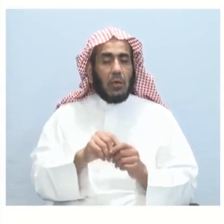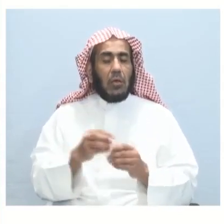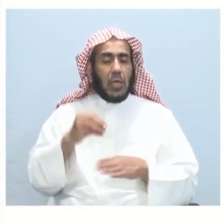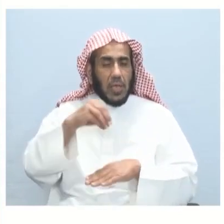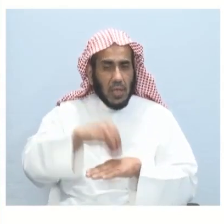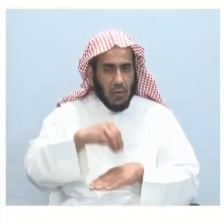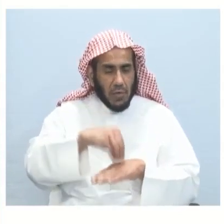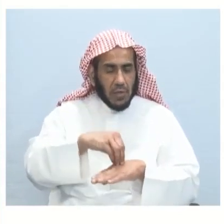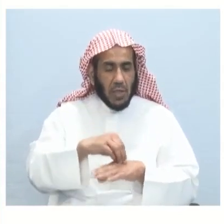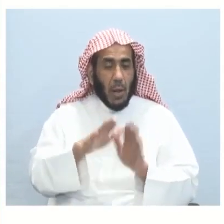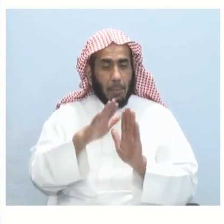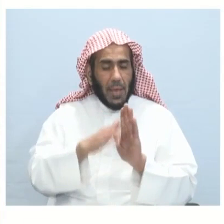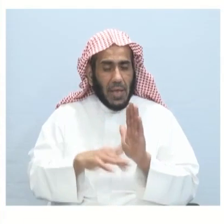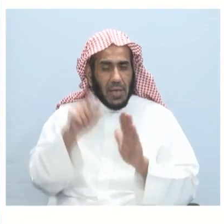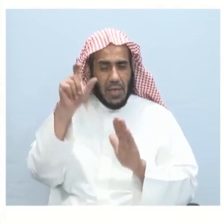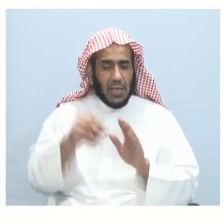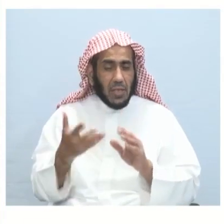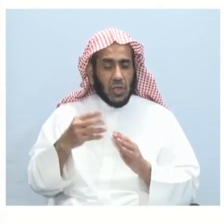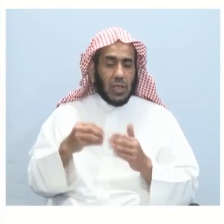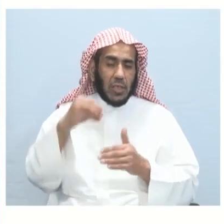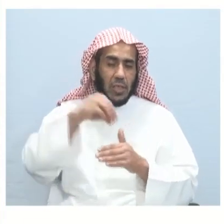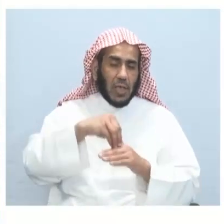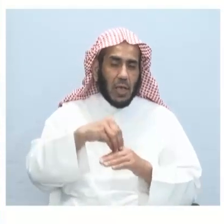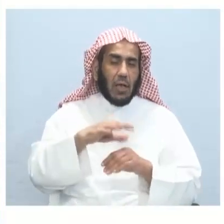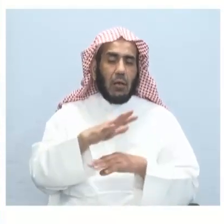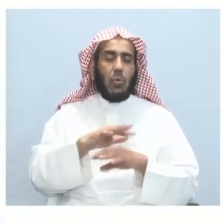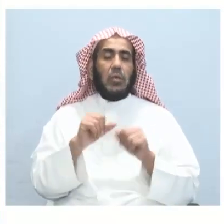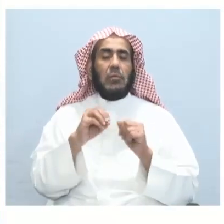او اضافه البيانات الجديده الى المخطط